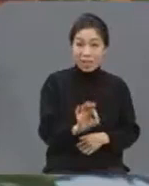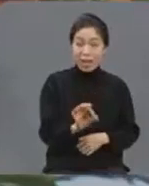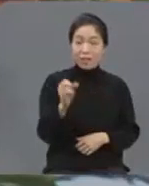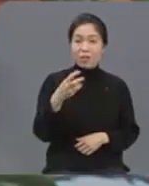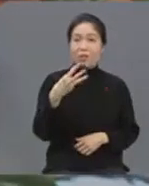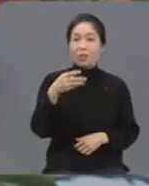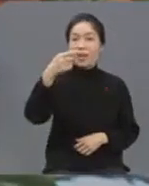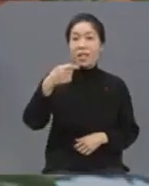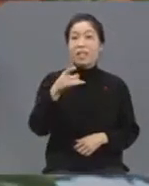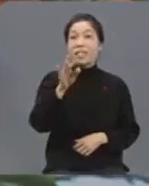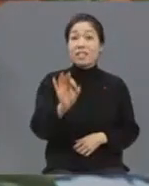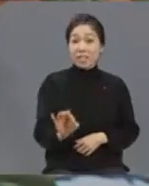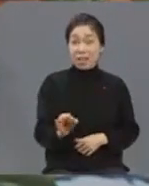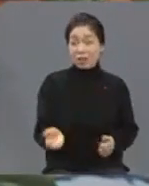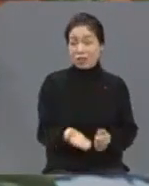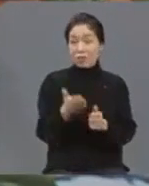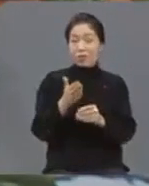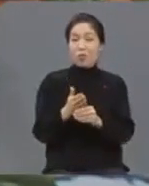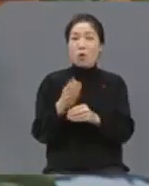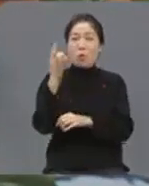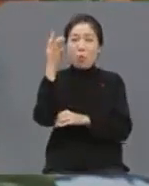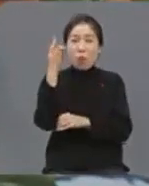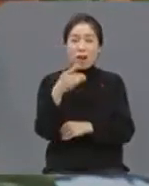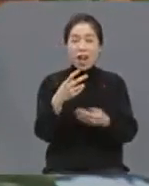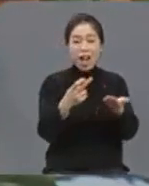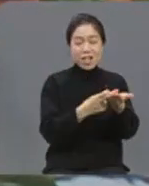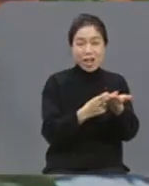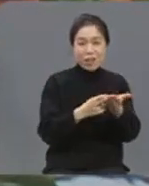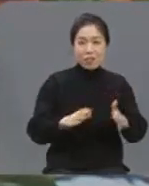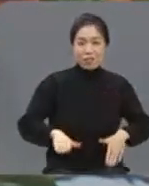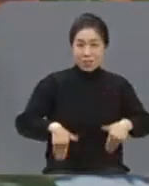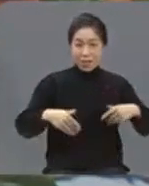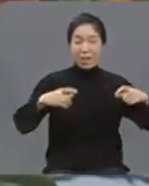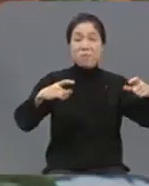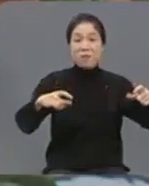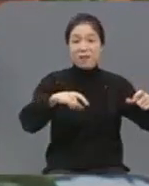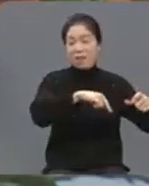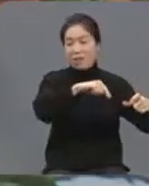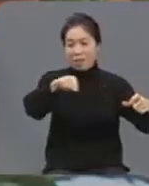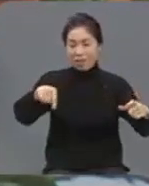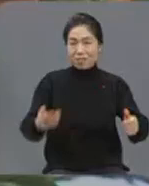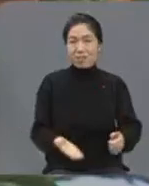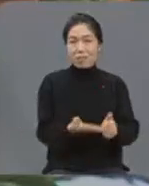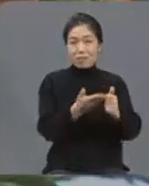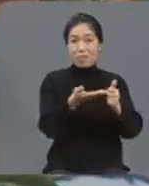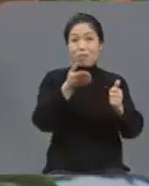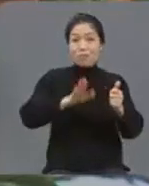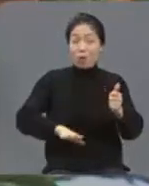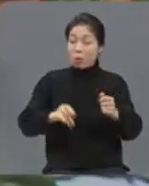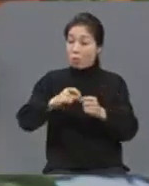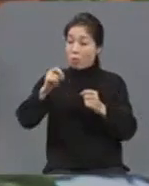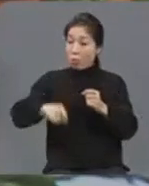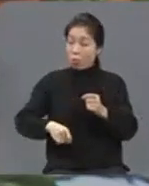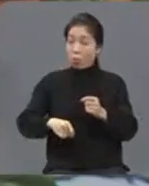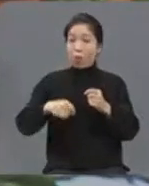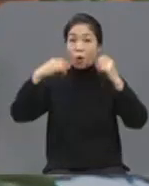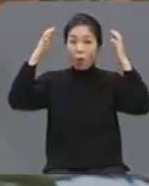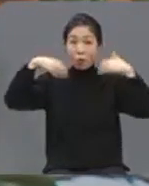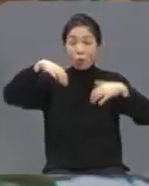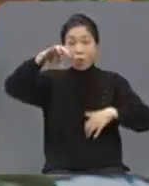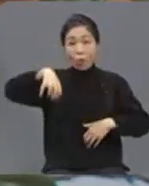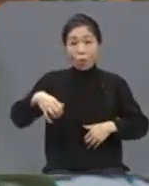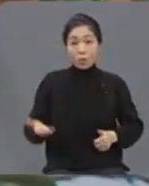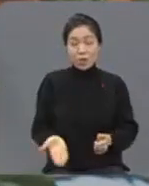아열대 작물은 주로 제주도나 전남 남해안에서 재배되는데 장성군이 아열대작물 중심지로 도약할 수